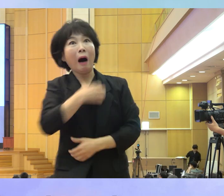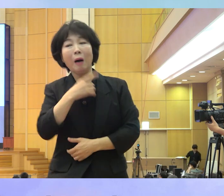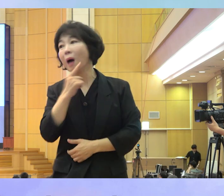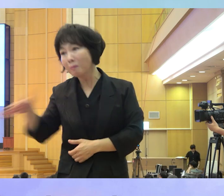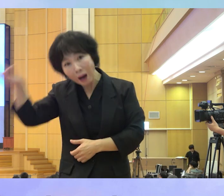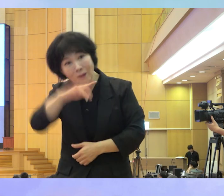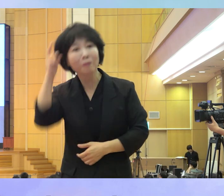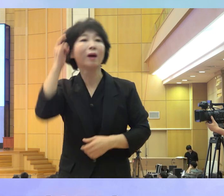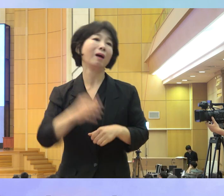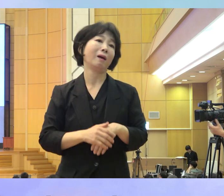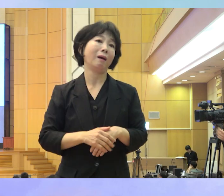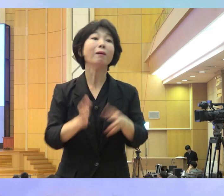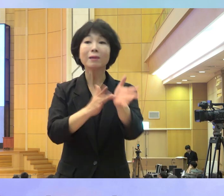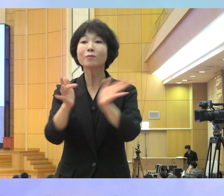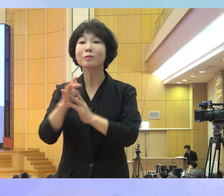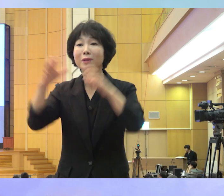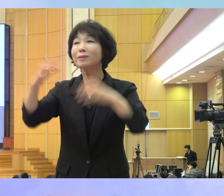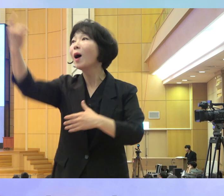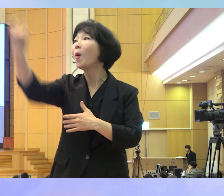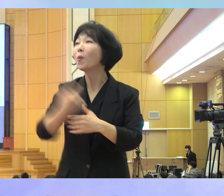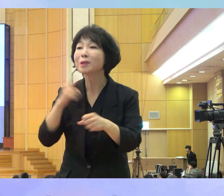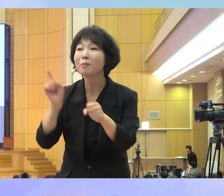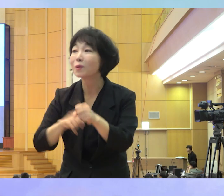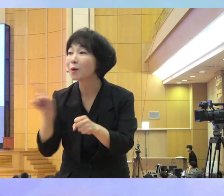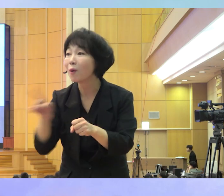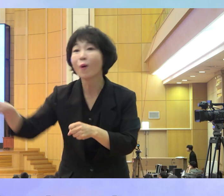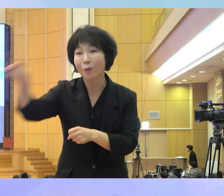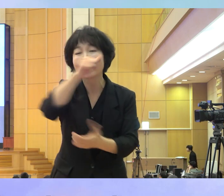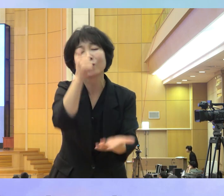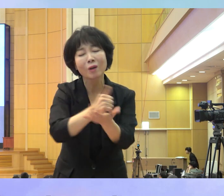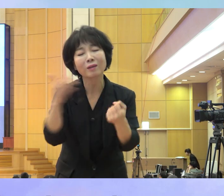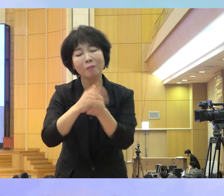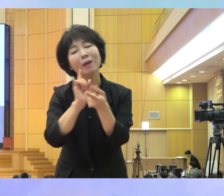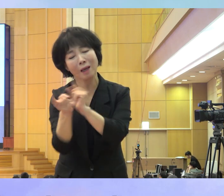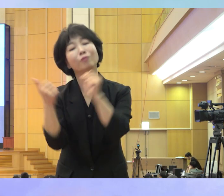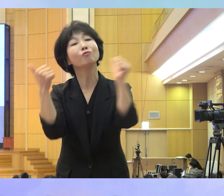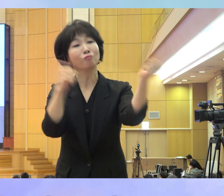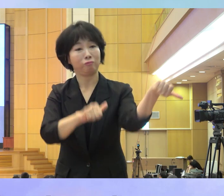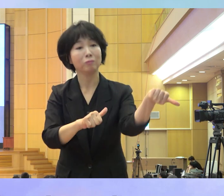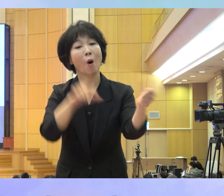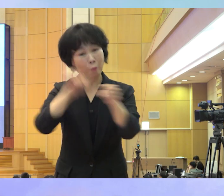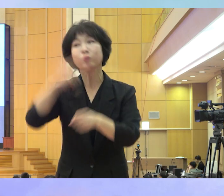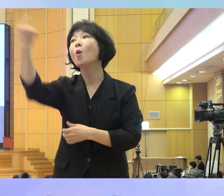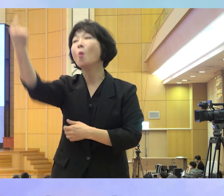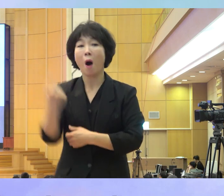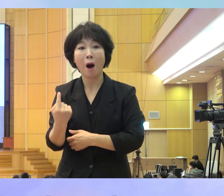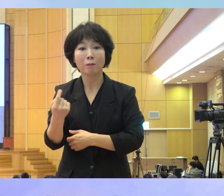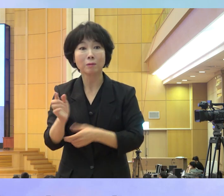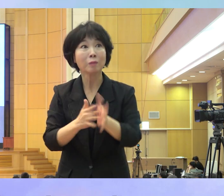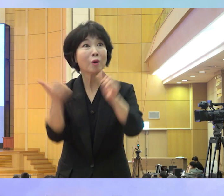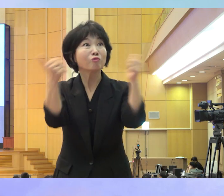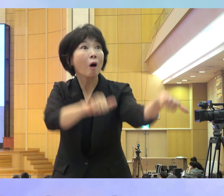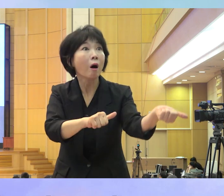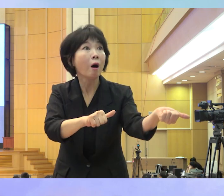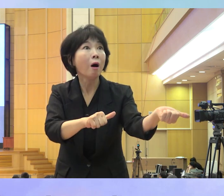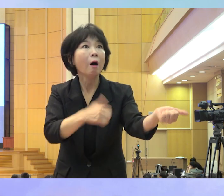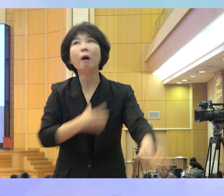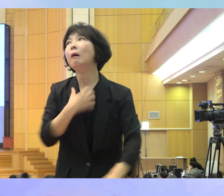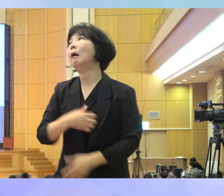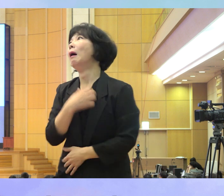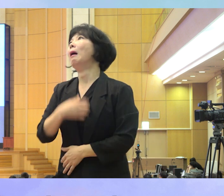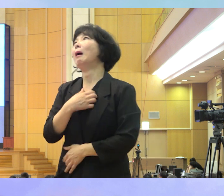그러므로 우리를 구원하기 위해서 오신 분이 예수님인데, 십자가 지러 오신 분인데 십자가 죽는 걸 왜 근심합니까?